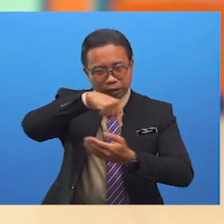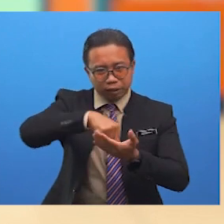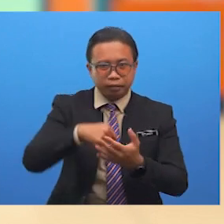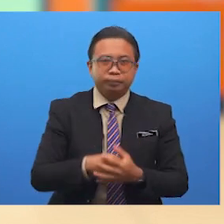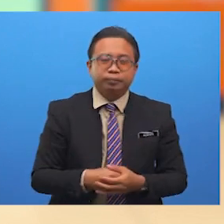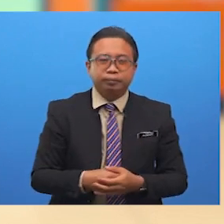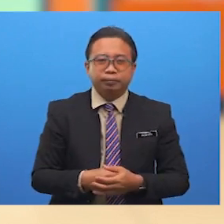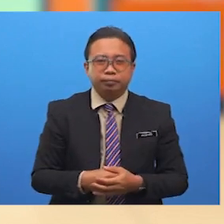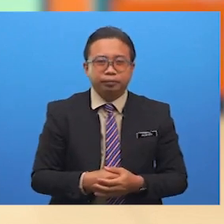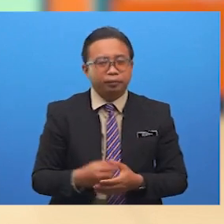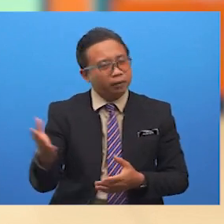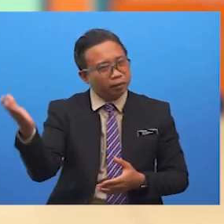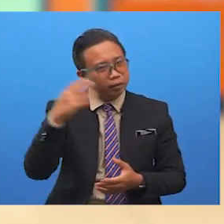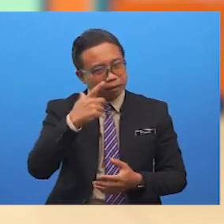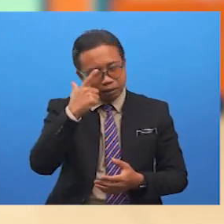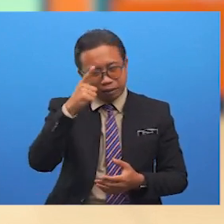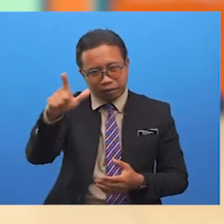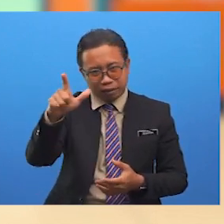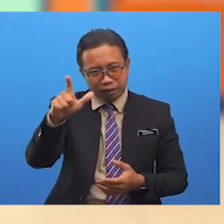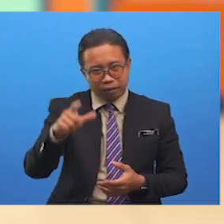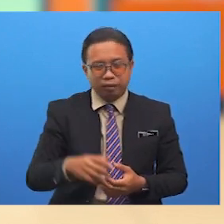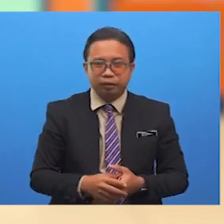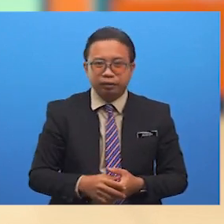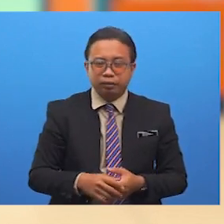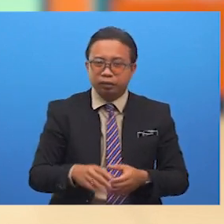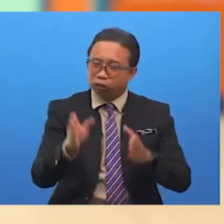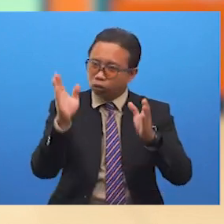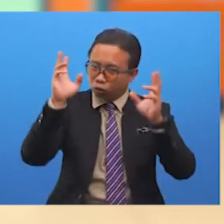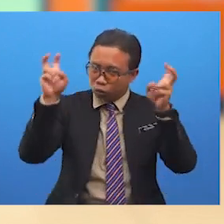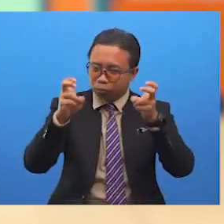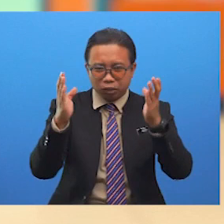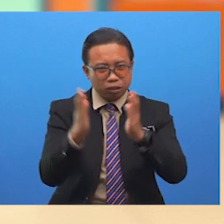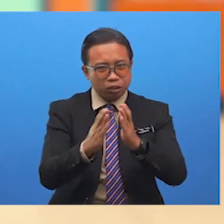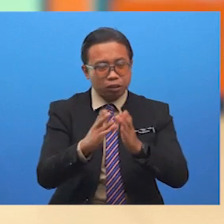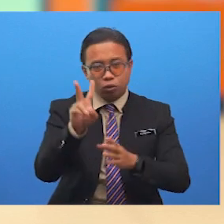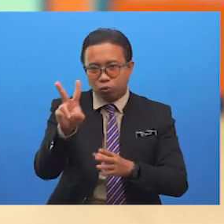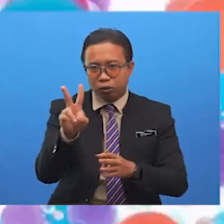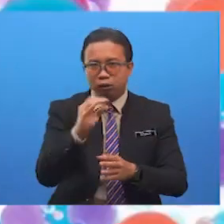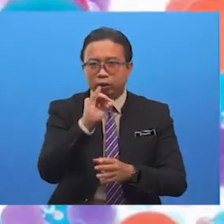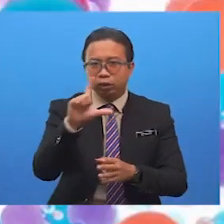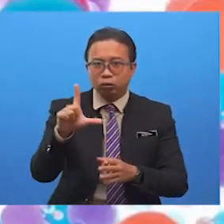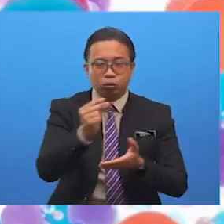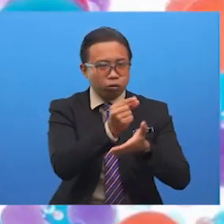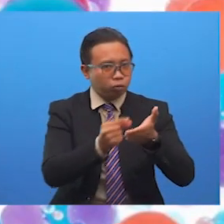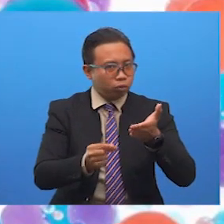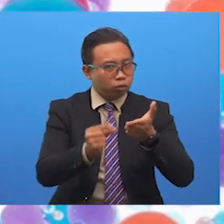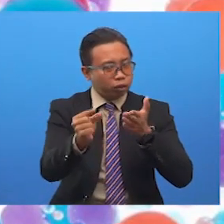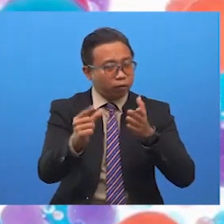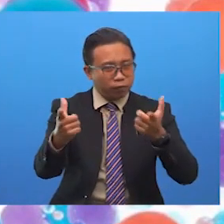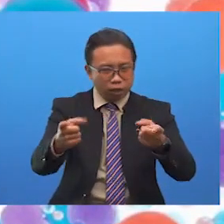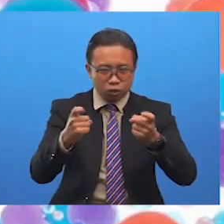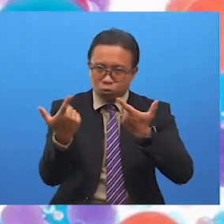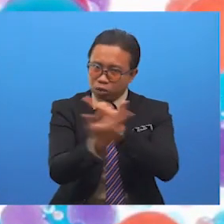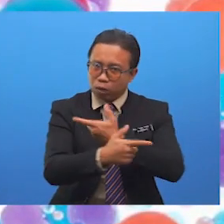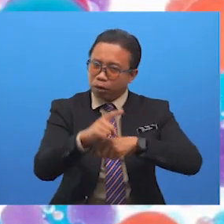pada hari ini Mari kita lihat pula Sharp topik yang kedua yaitu gerah laju